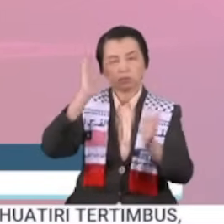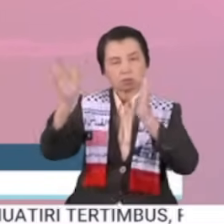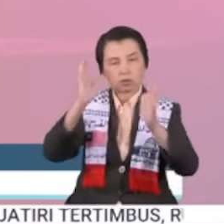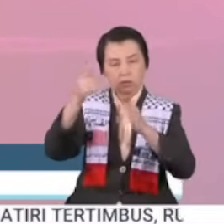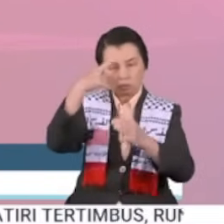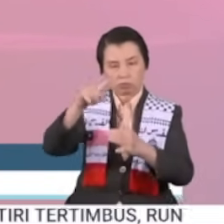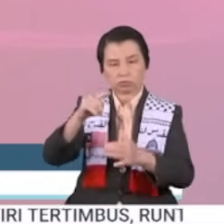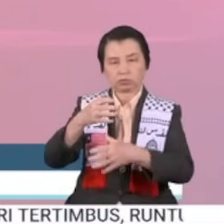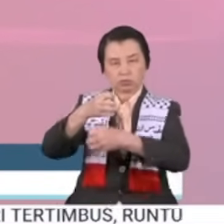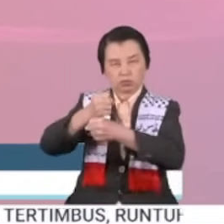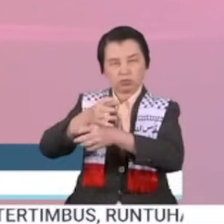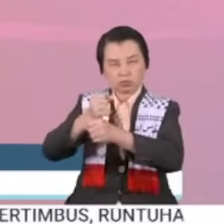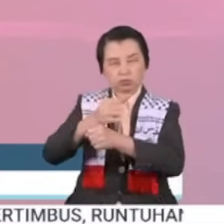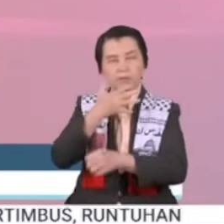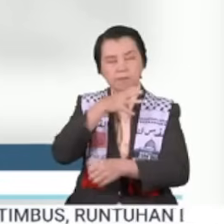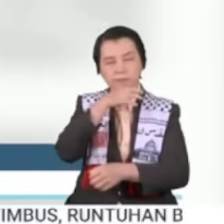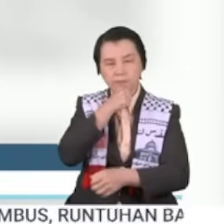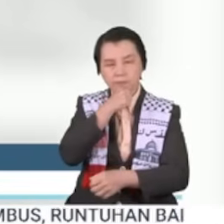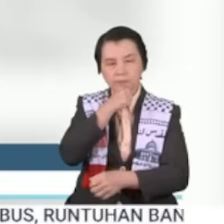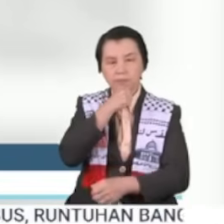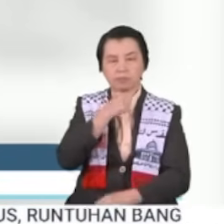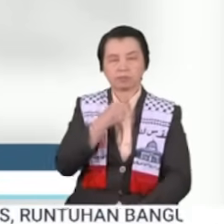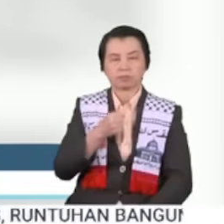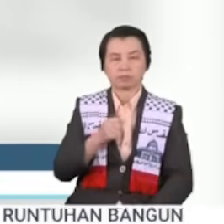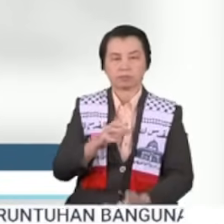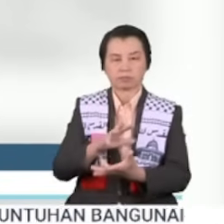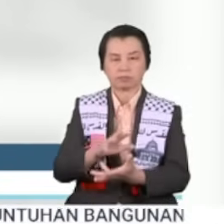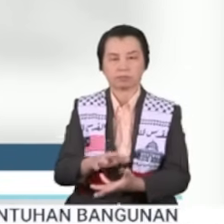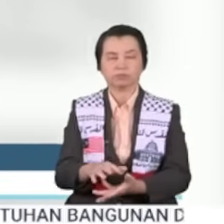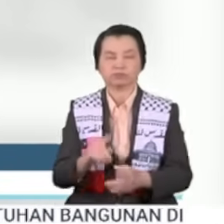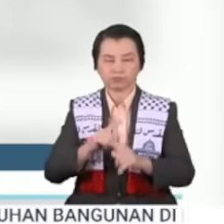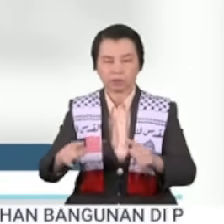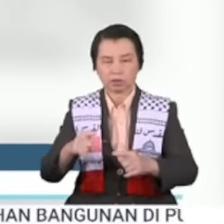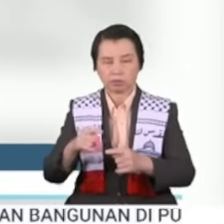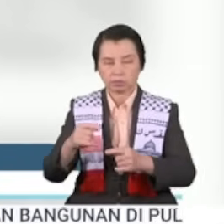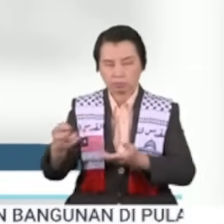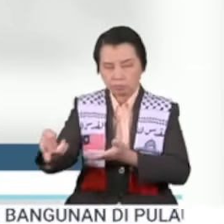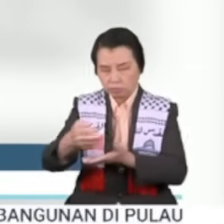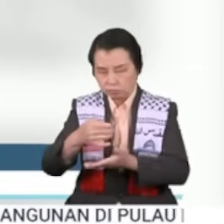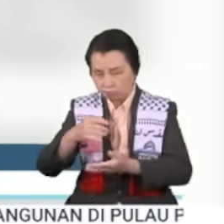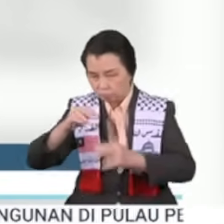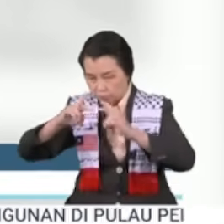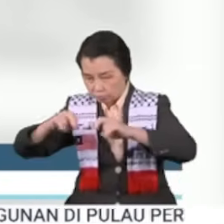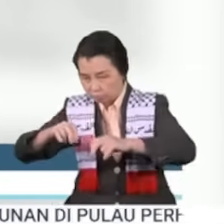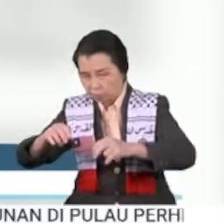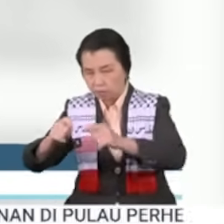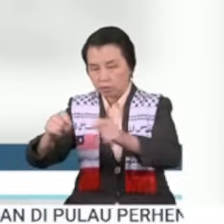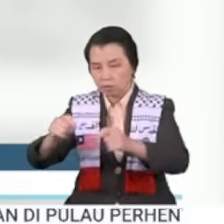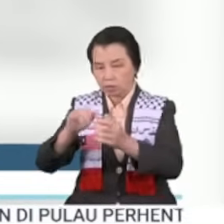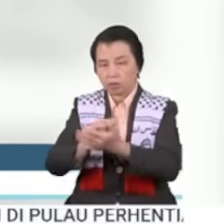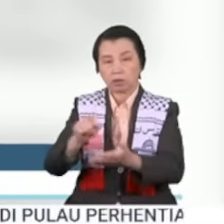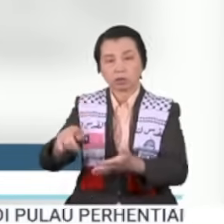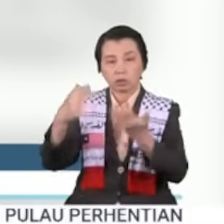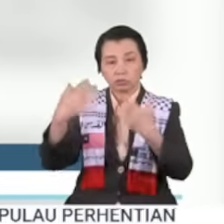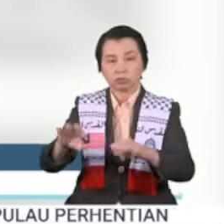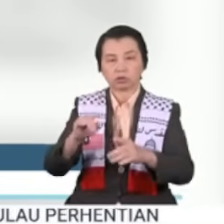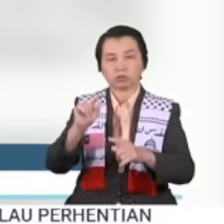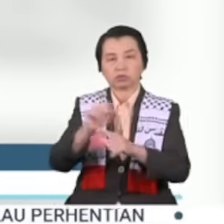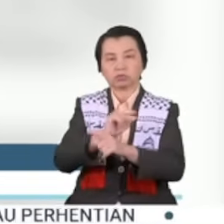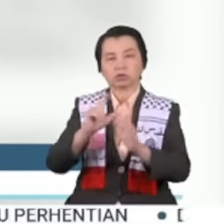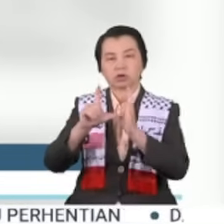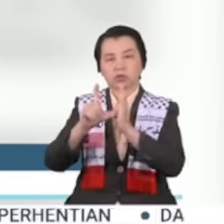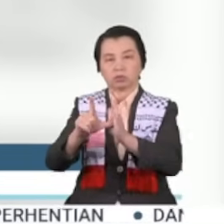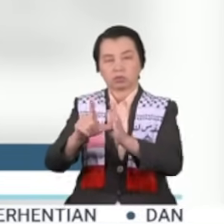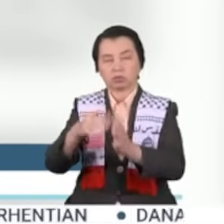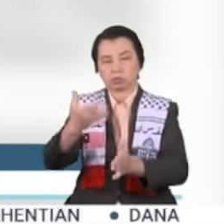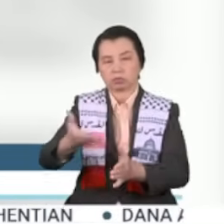produk jus Limau bagaimanapun hasil pemeriksaan lanjut mendapati premis berkenaan telah menggunakan logo halal